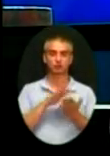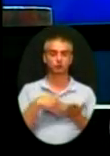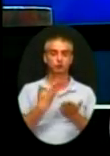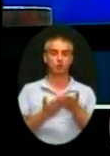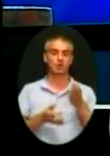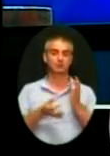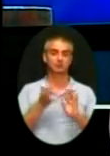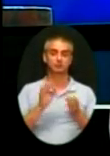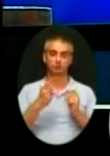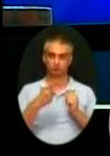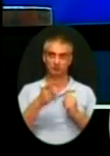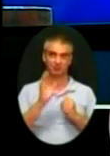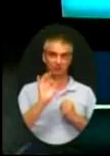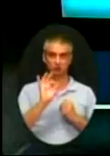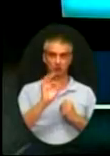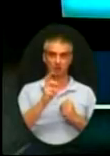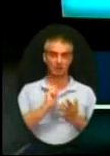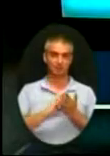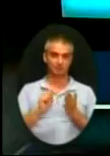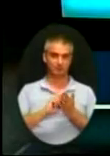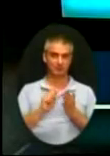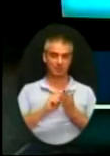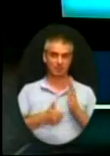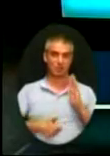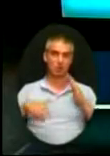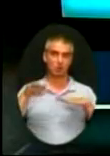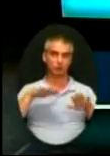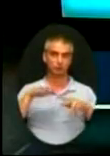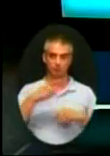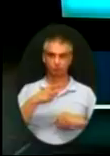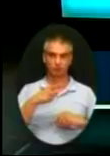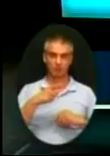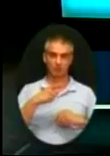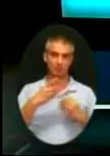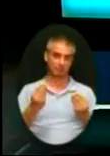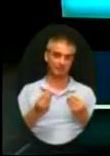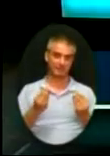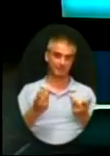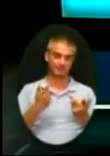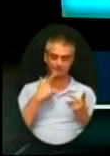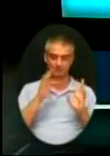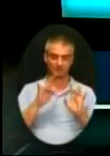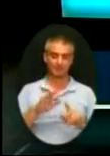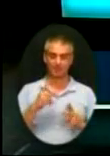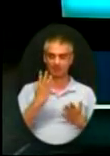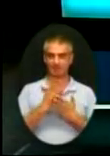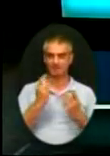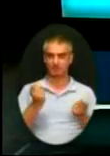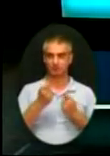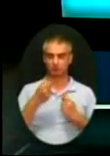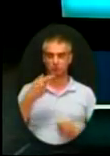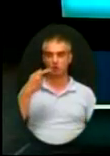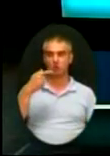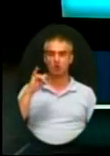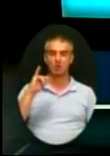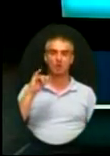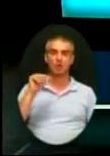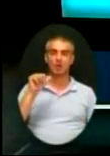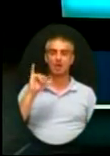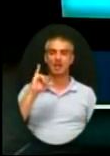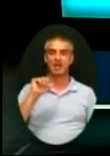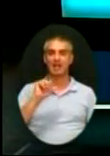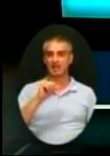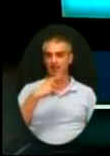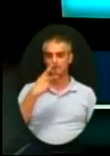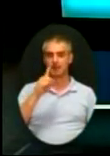היועצת המשפטית של משרד ראש הממשלה, בדברים תמלילים שפורצמו על ידי גיא פלג, אומרת